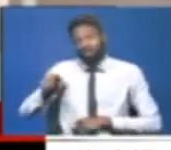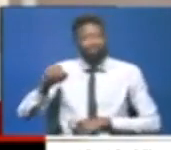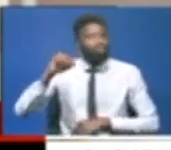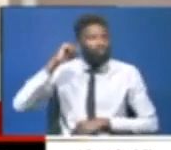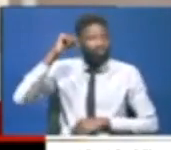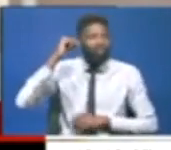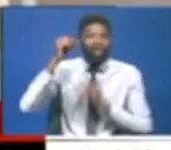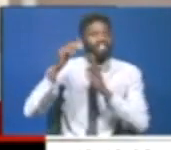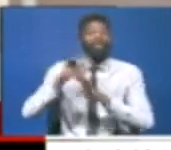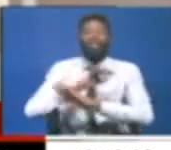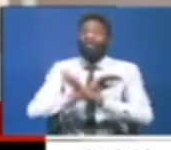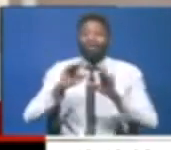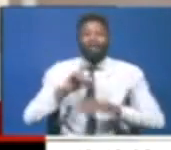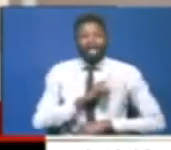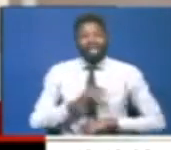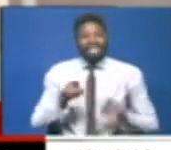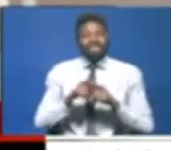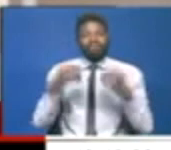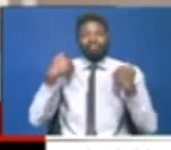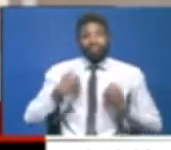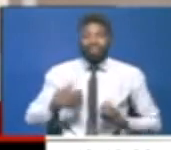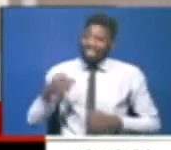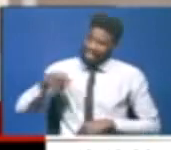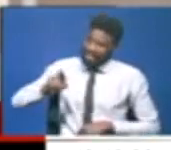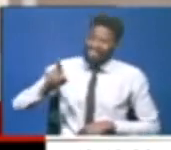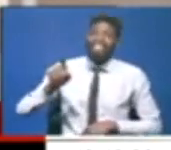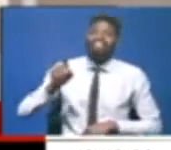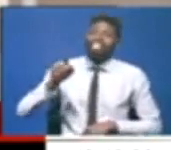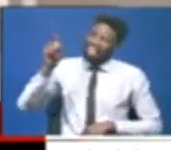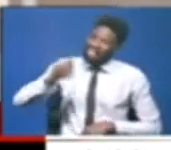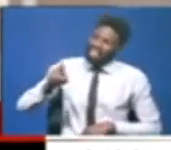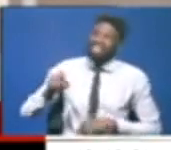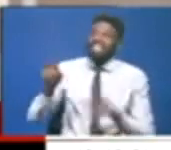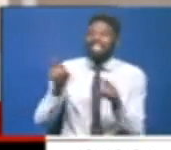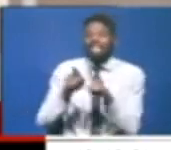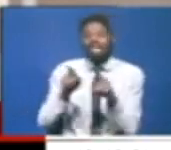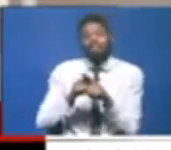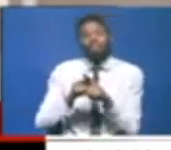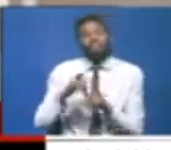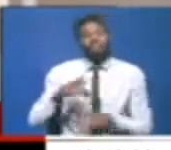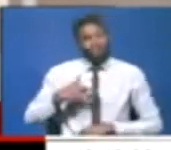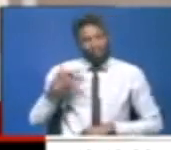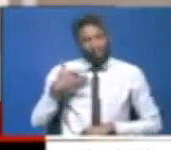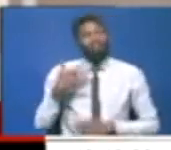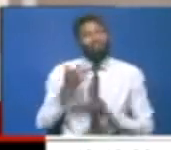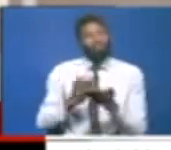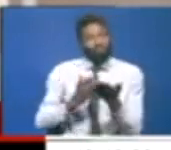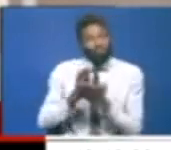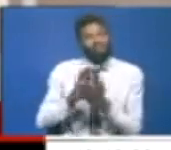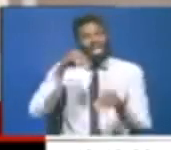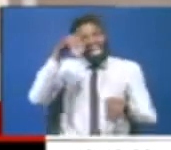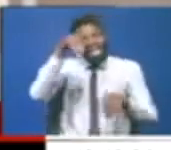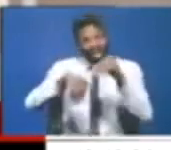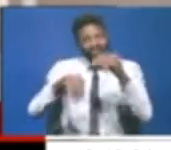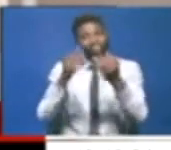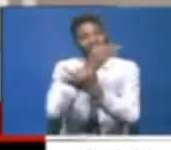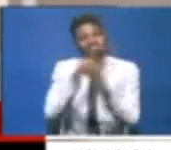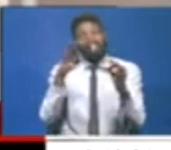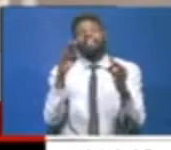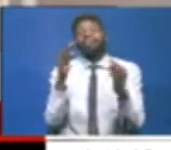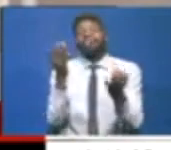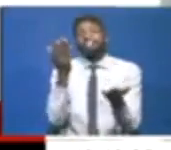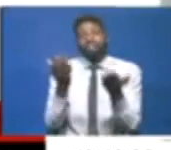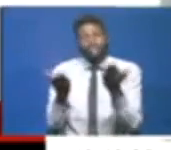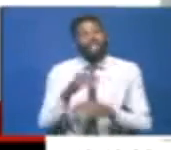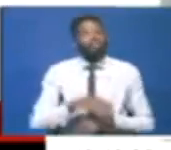Lishenga. Au pia watahitaji kuwa na uhakika ya kwamba uchaguzi ni wa haki. Asante. Na wa huru. Mwelekezi wangu